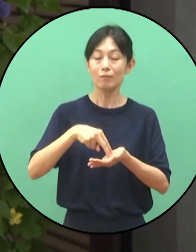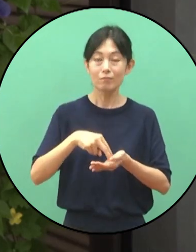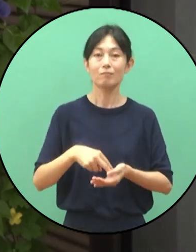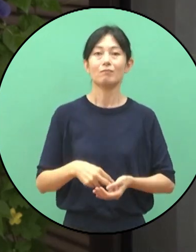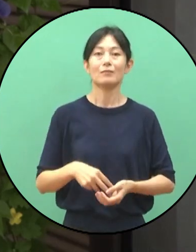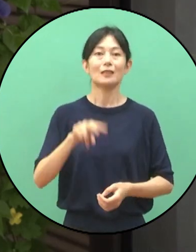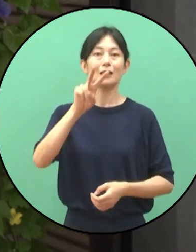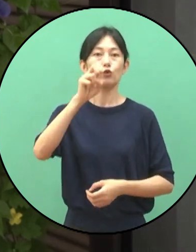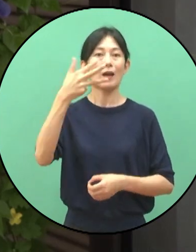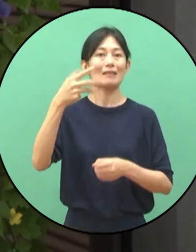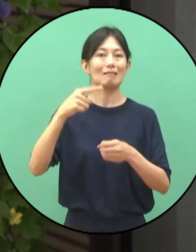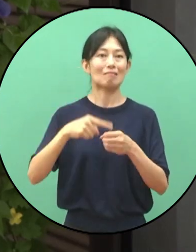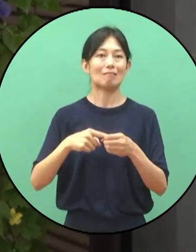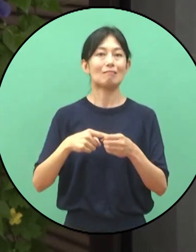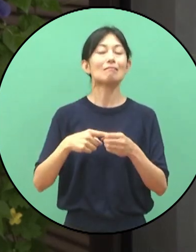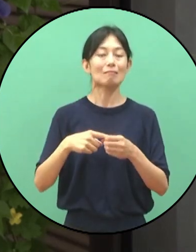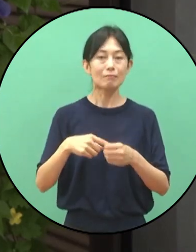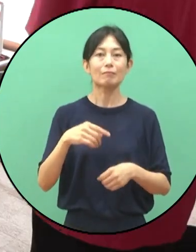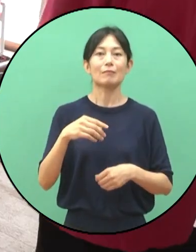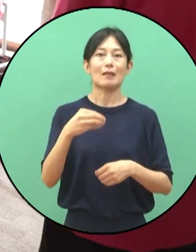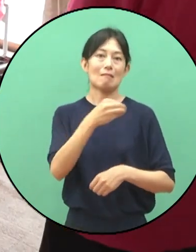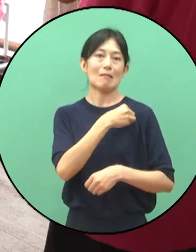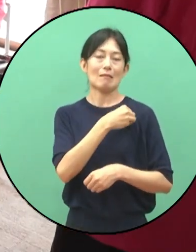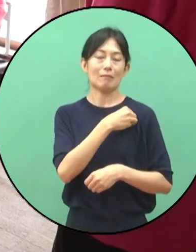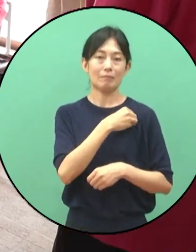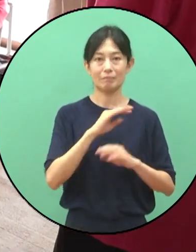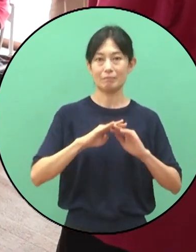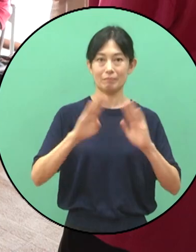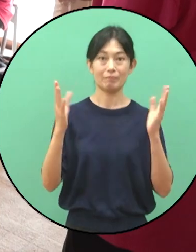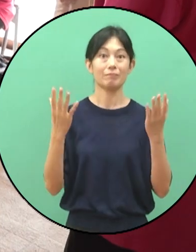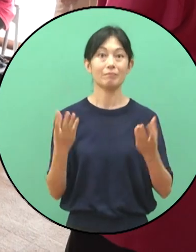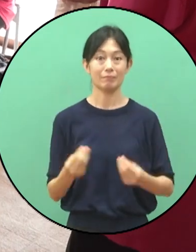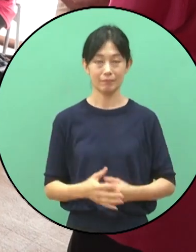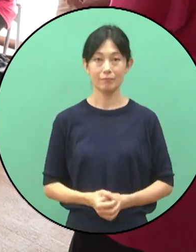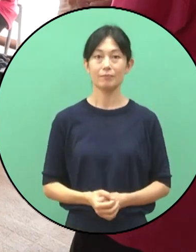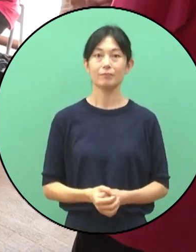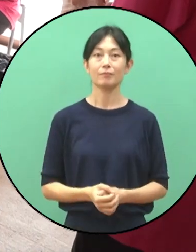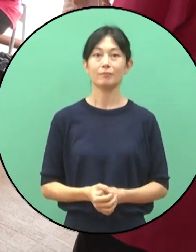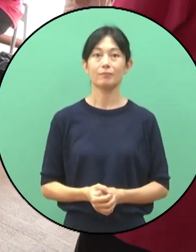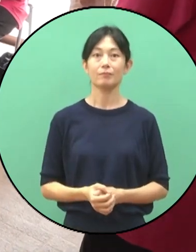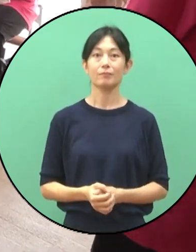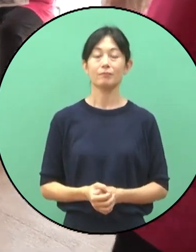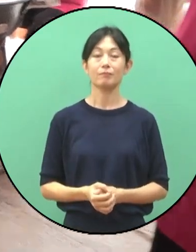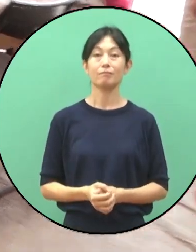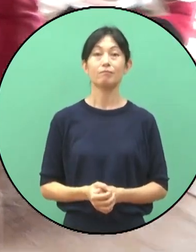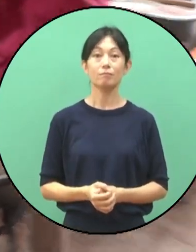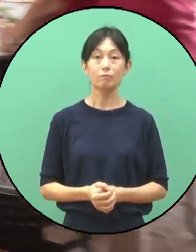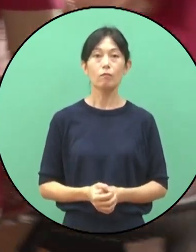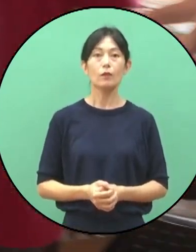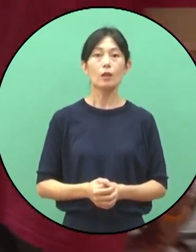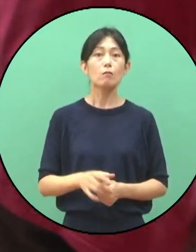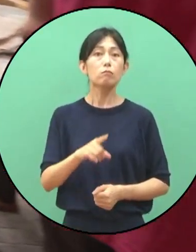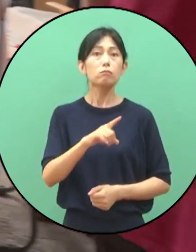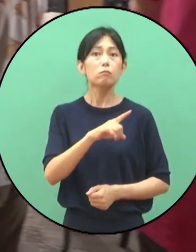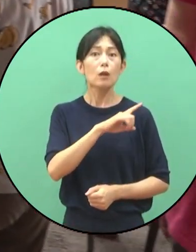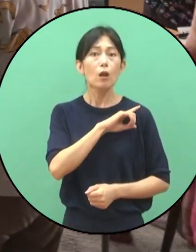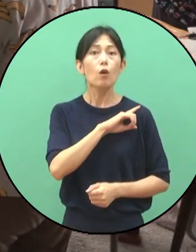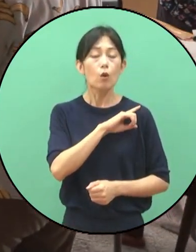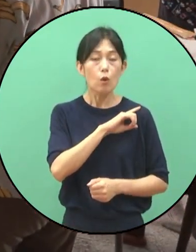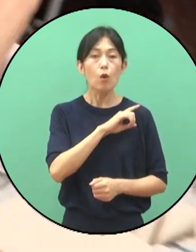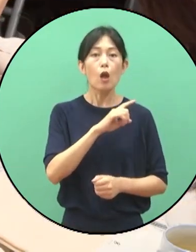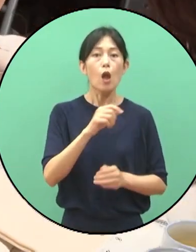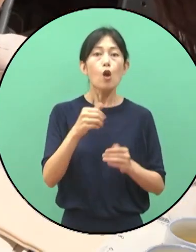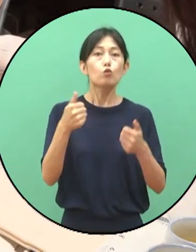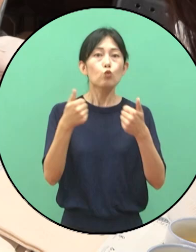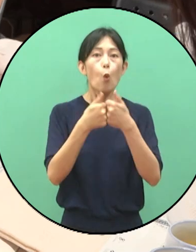の会員でスタートしました。当時介護サービス相談員という制度ができま